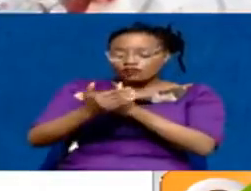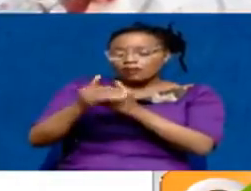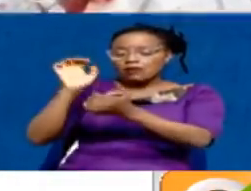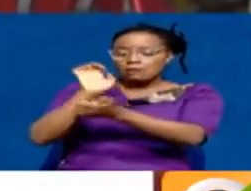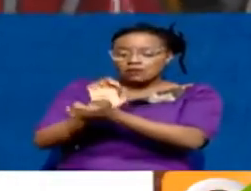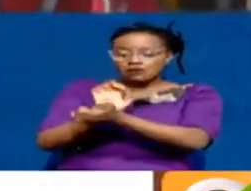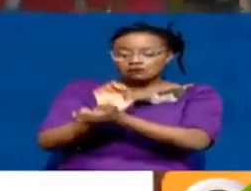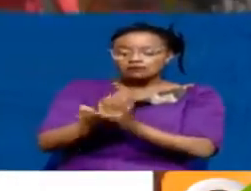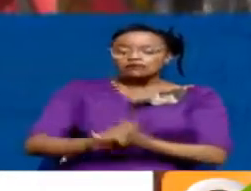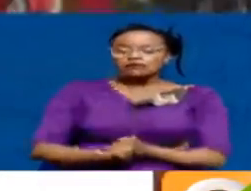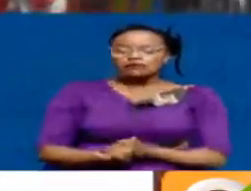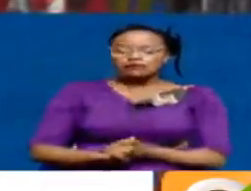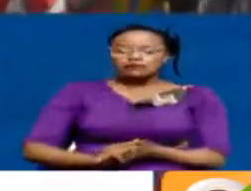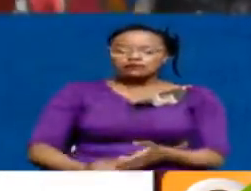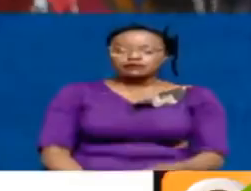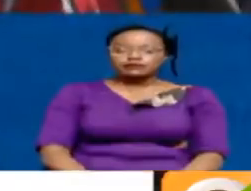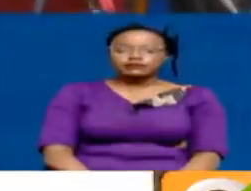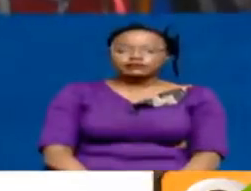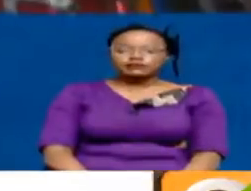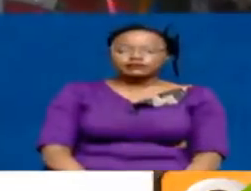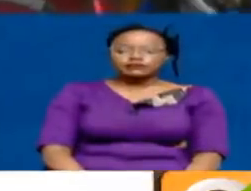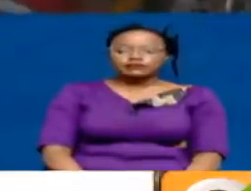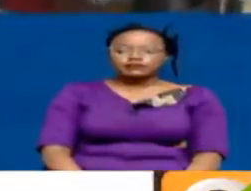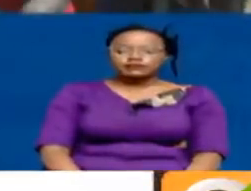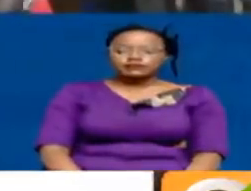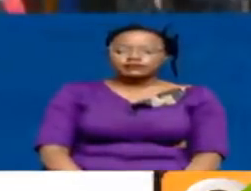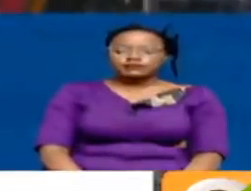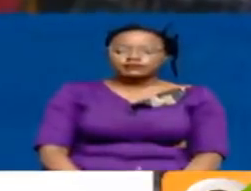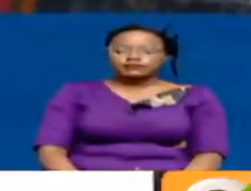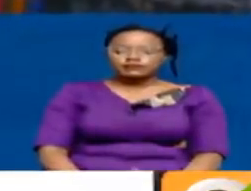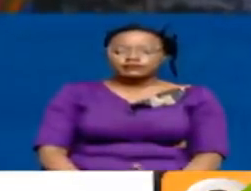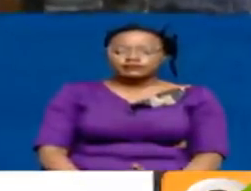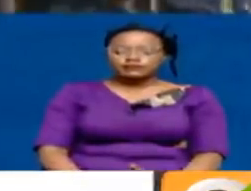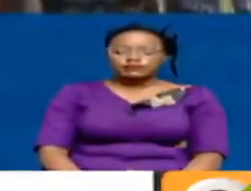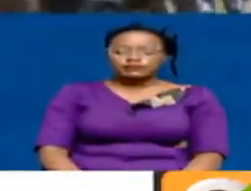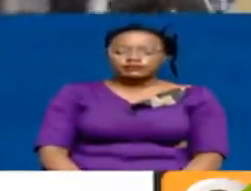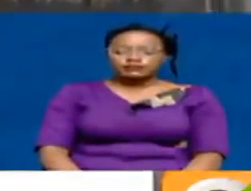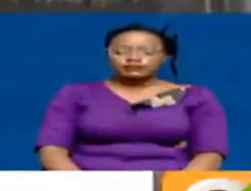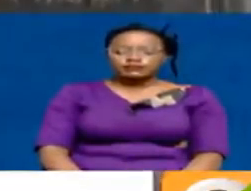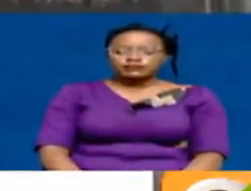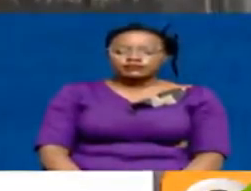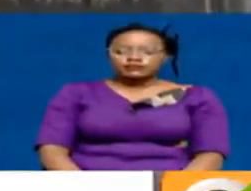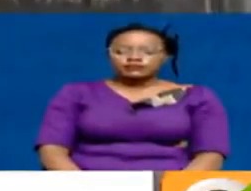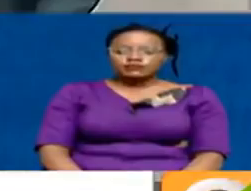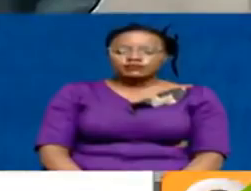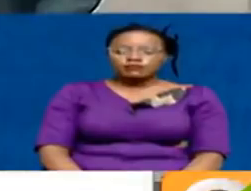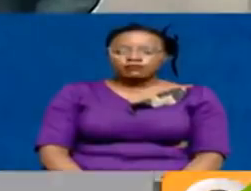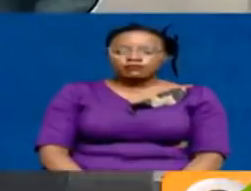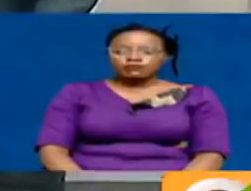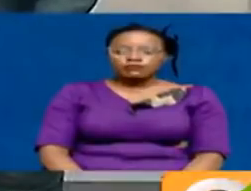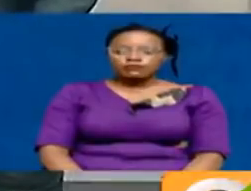kifungo. Chebet Emmanuel, Runinga ya Citizen, kutoka Kandamkemer, Lodwar, kaunti ya Turkana.